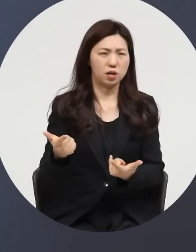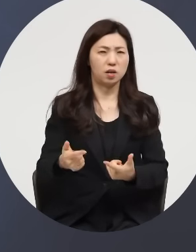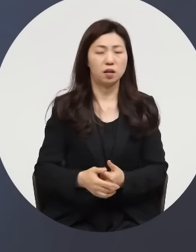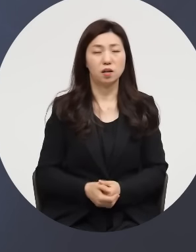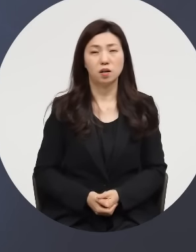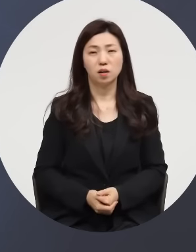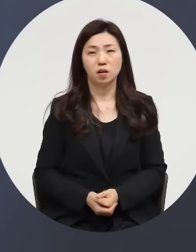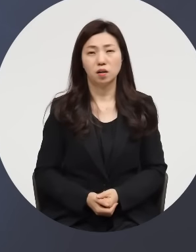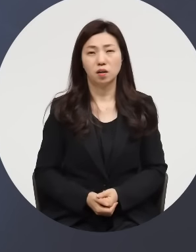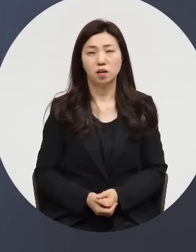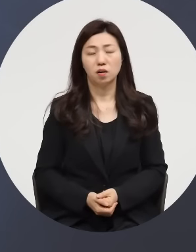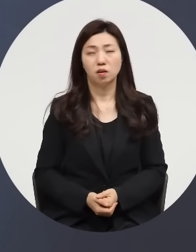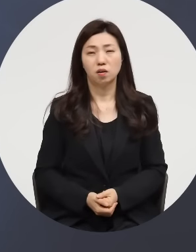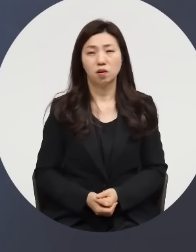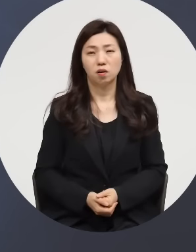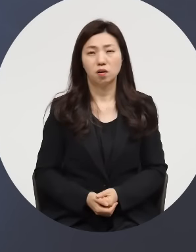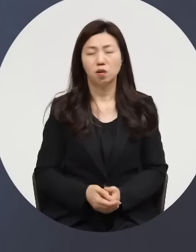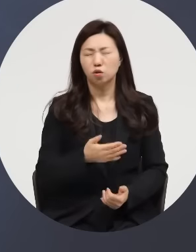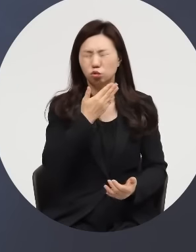아니에요.